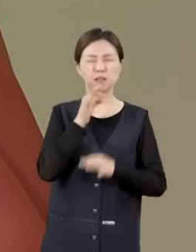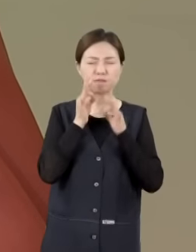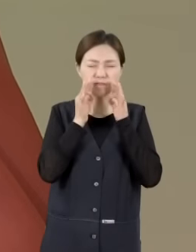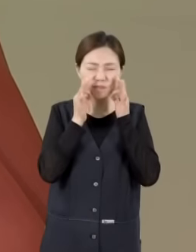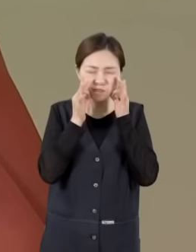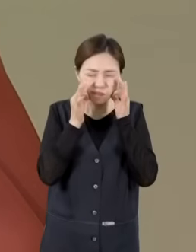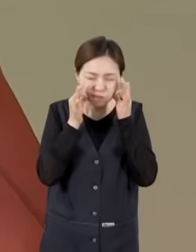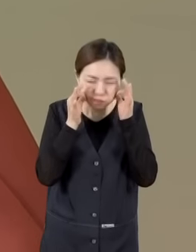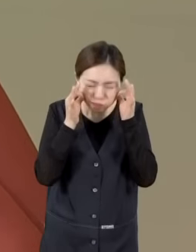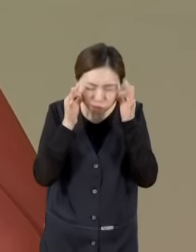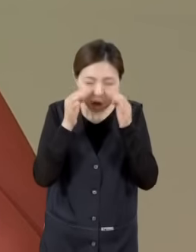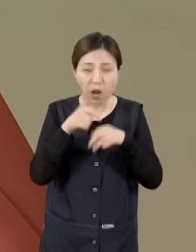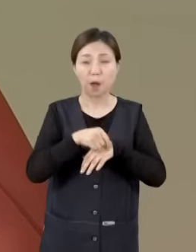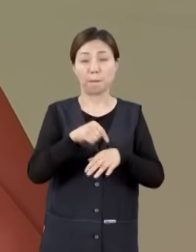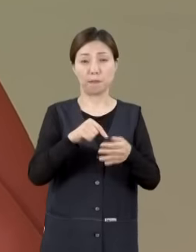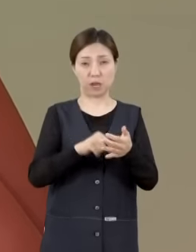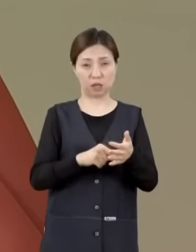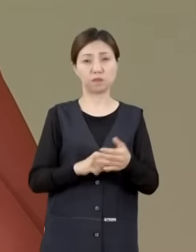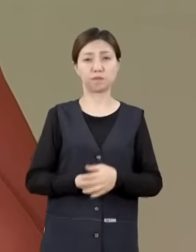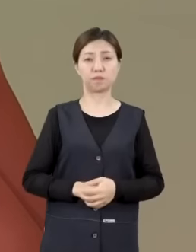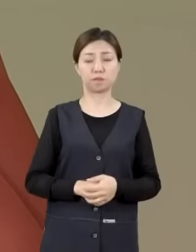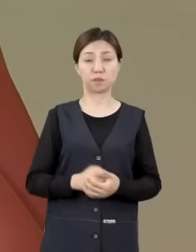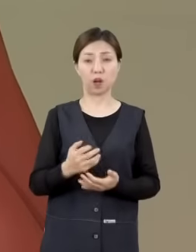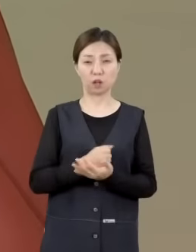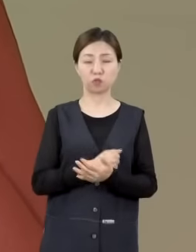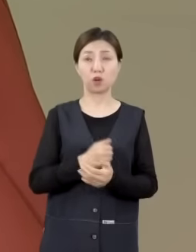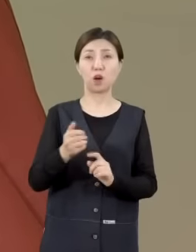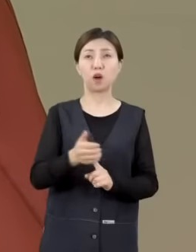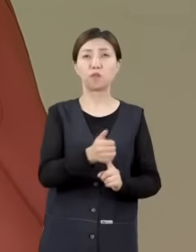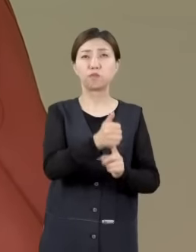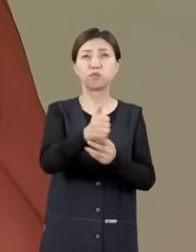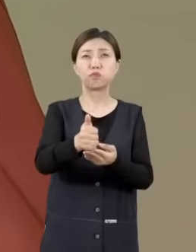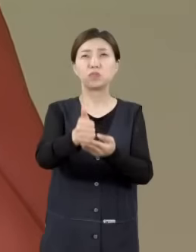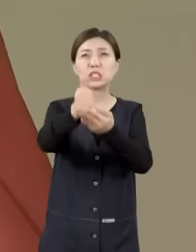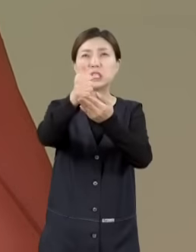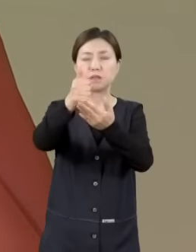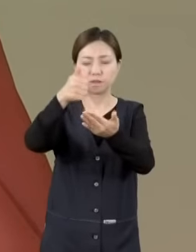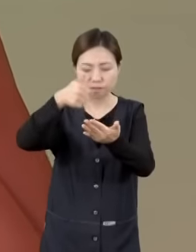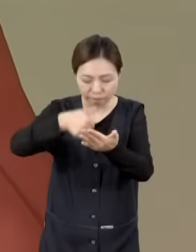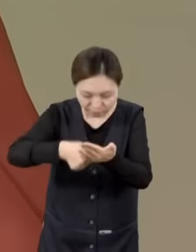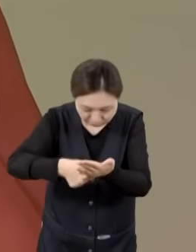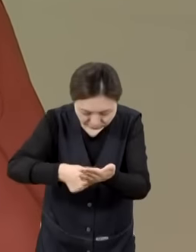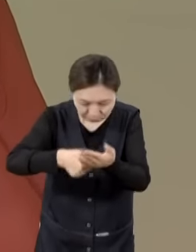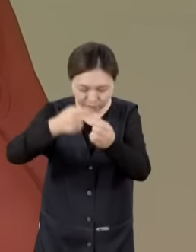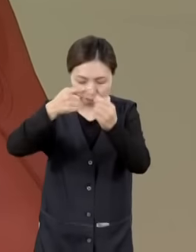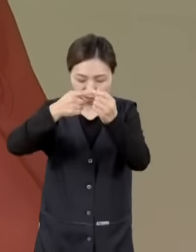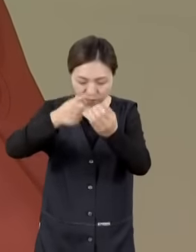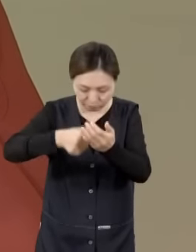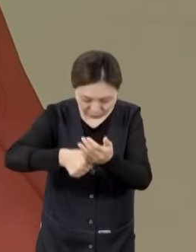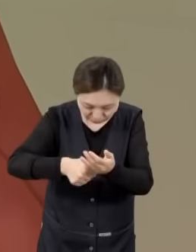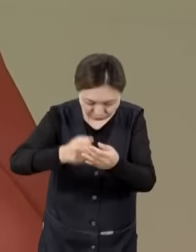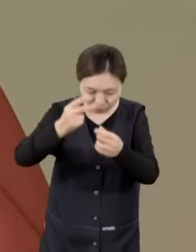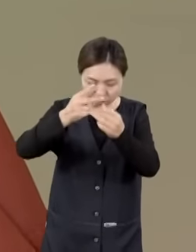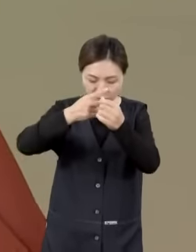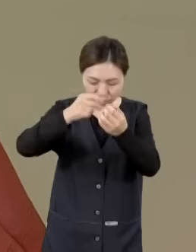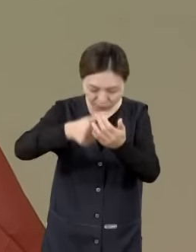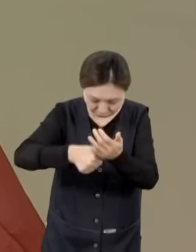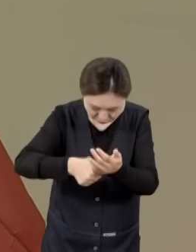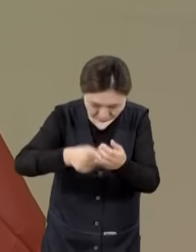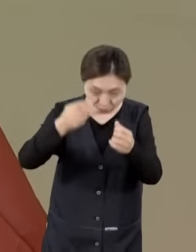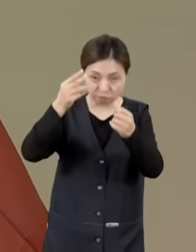정성스러운 마음으로 부처님께 배 올린 뒤에 가만히 앉아서 하염없이